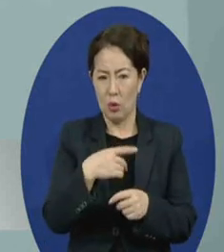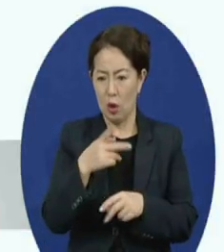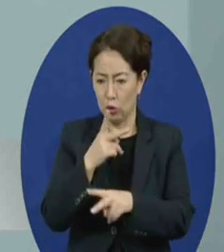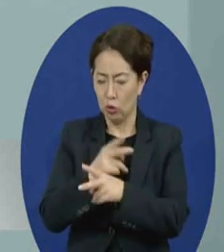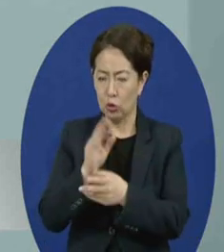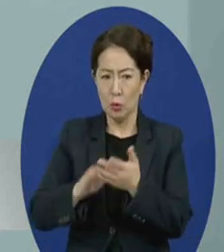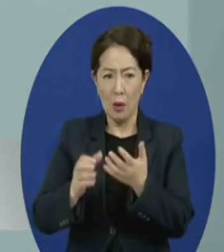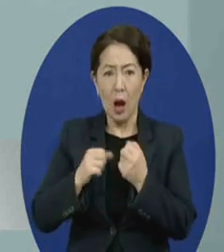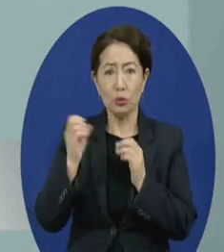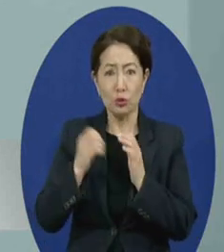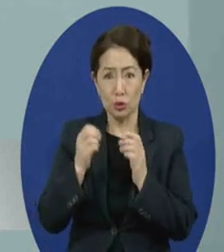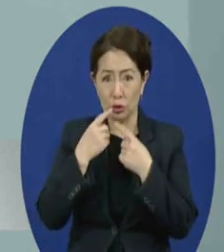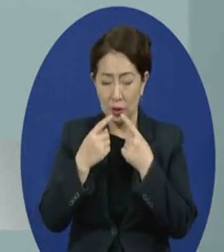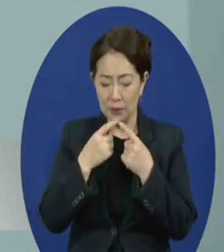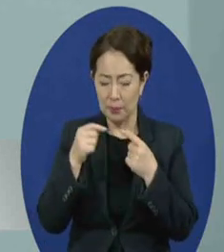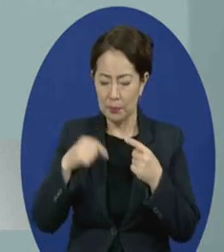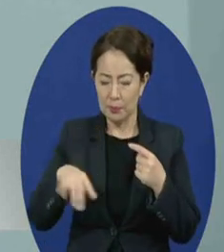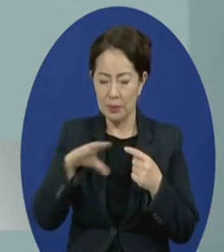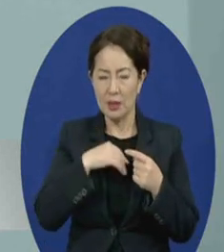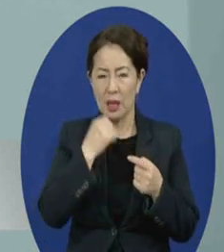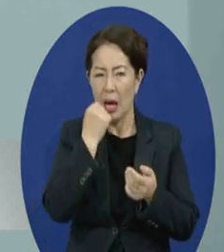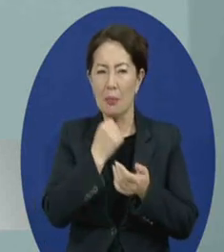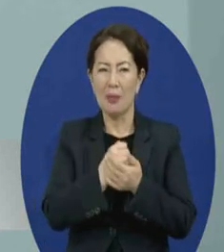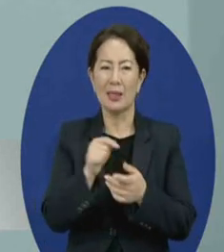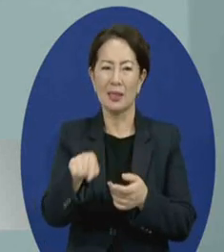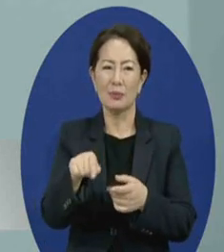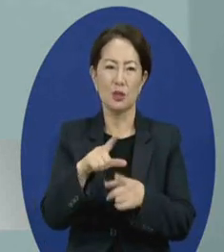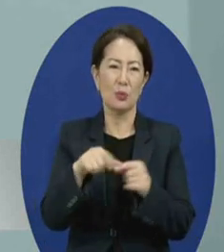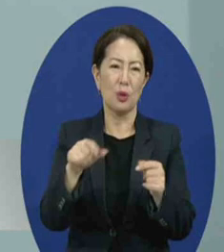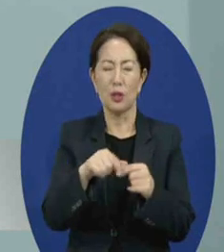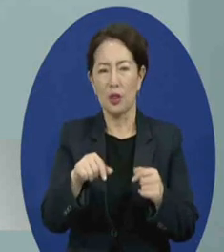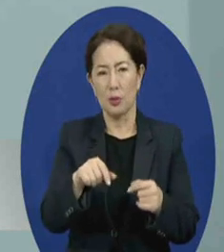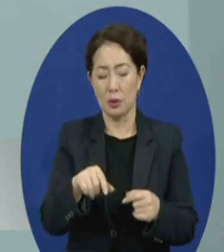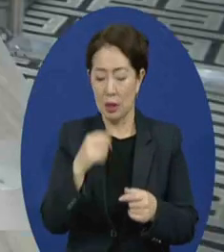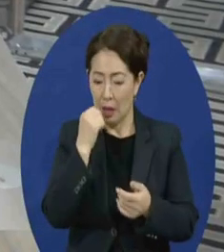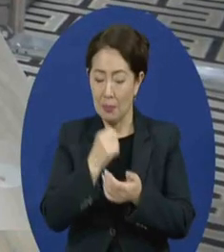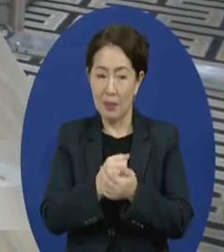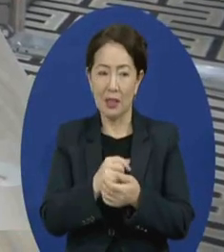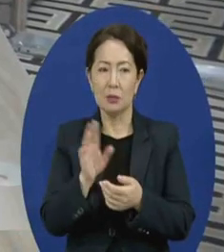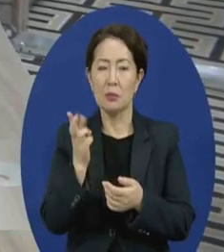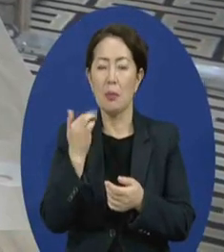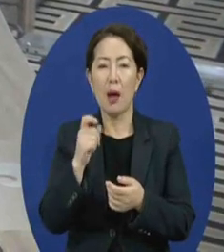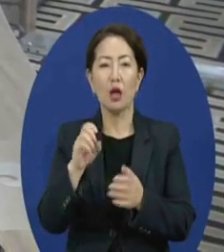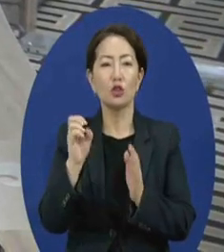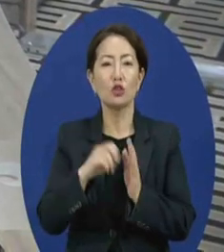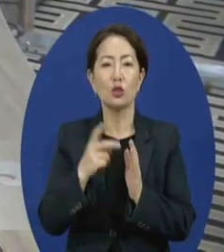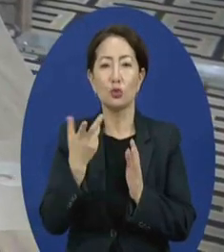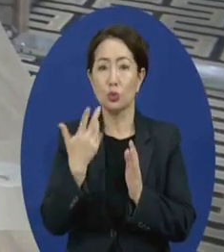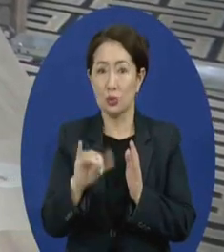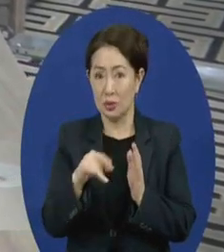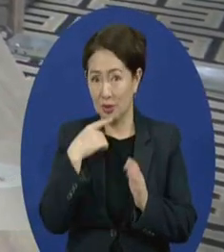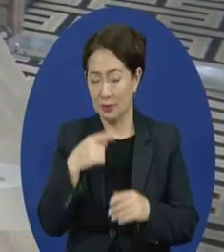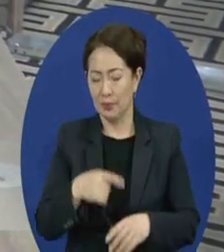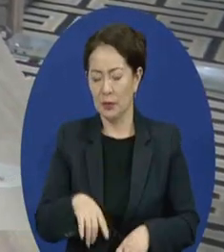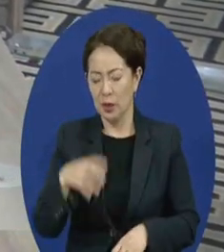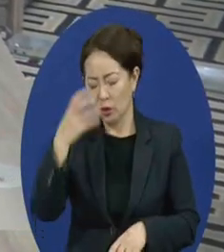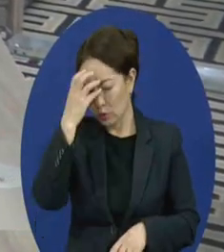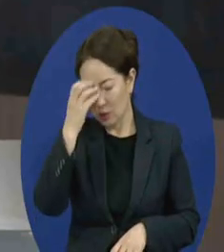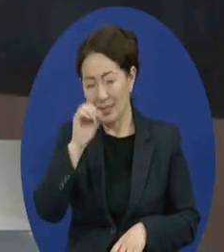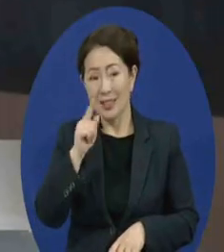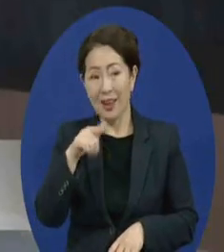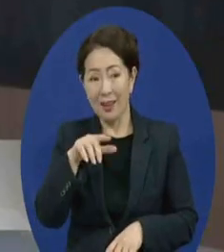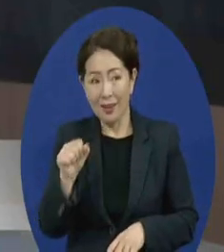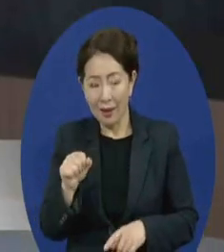авах ёстой гэж хаачих. А бид нар бол батламжаа болиогч. Батламж бол ерөөсөө байх ёсгүй. Эцсийн төрийн захиргааны болон орон